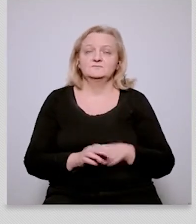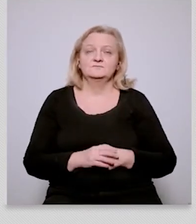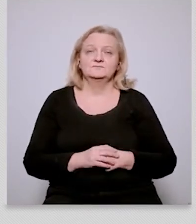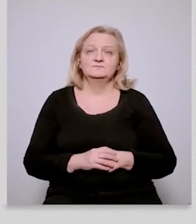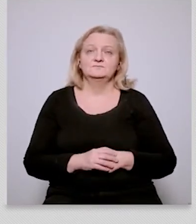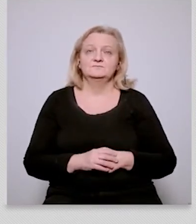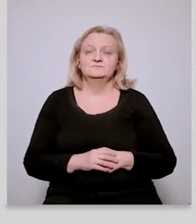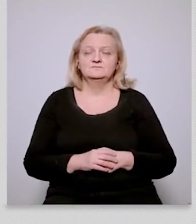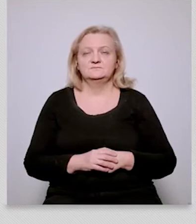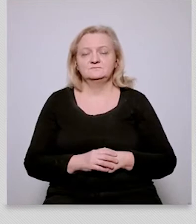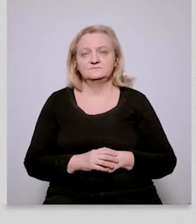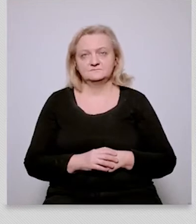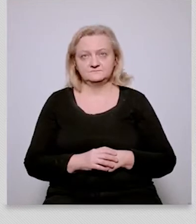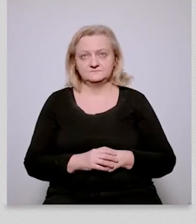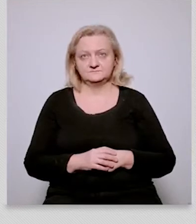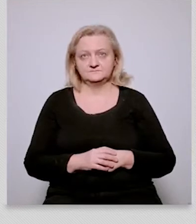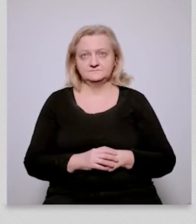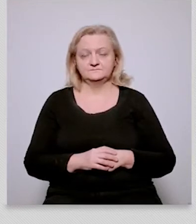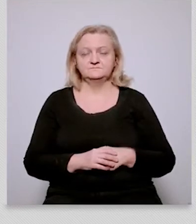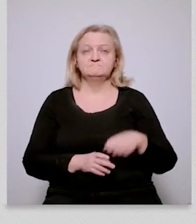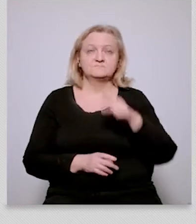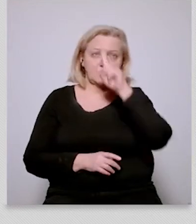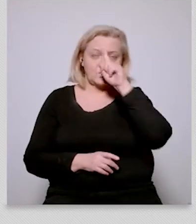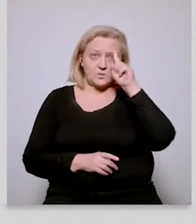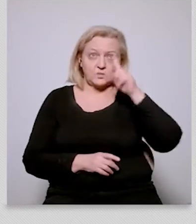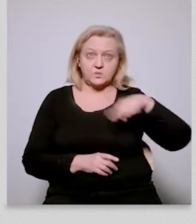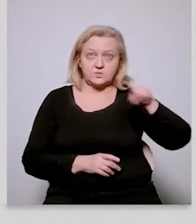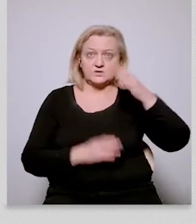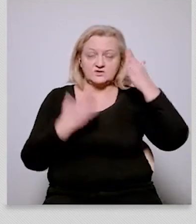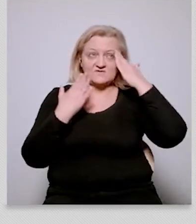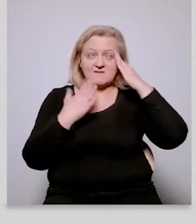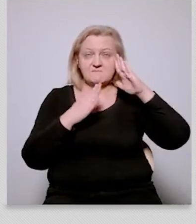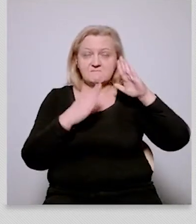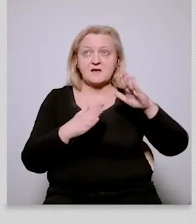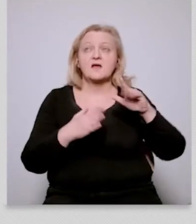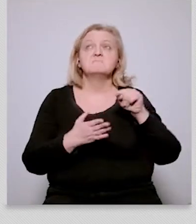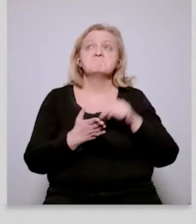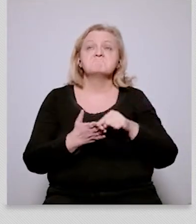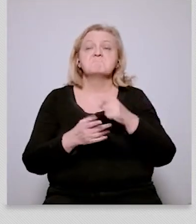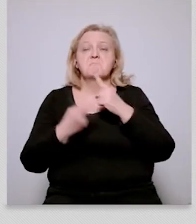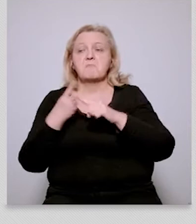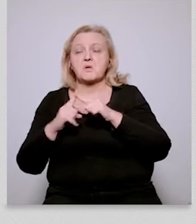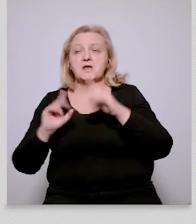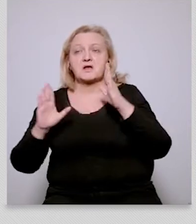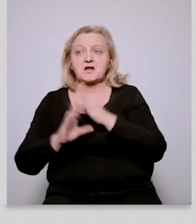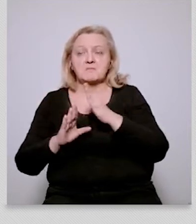ludzie uświadomili sobie, że polityka klimatyczna może być